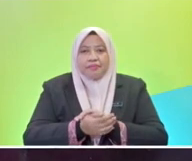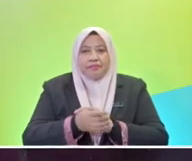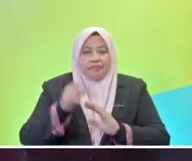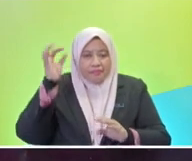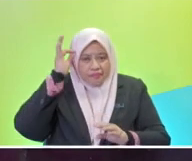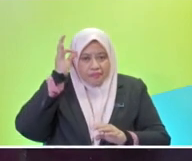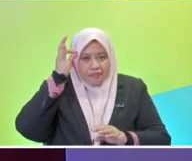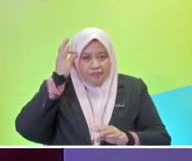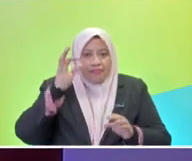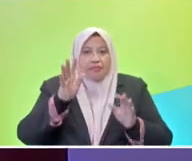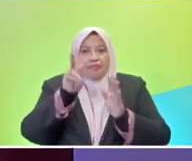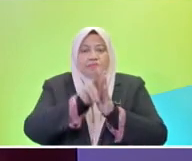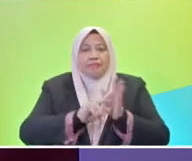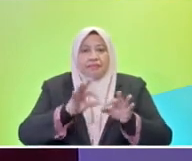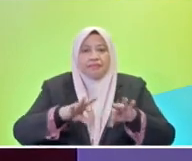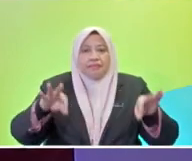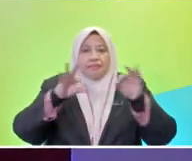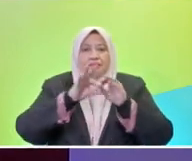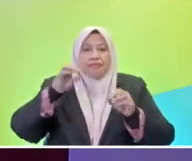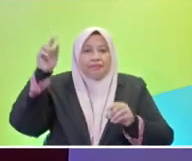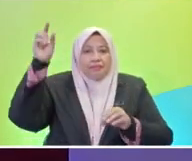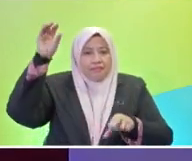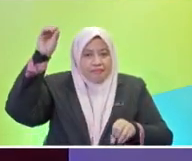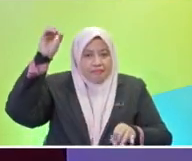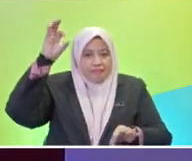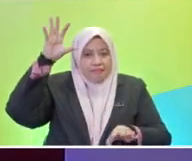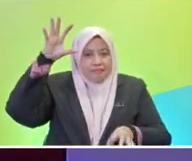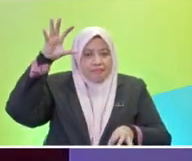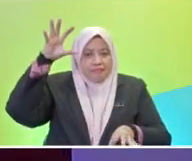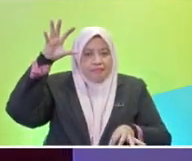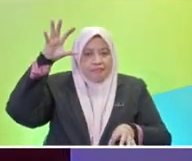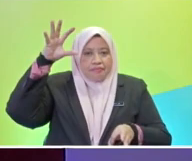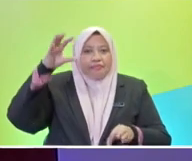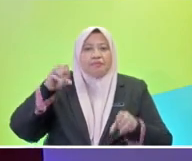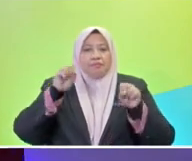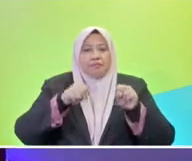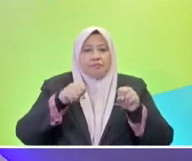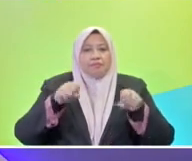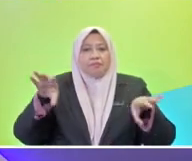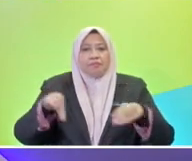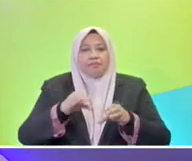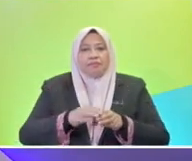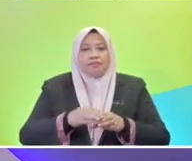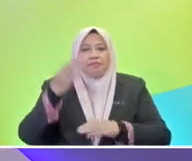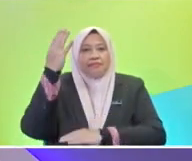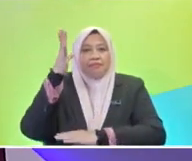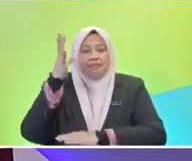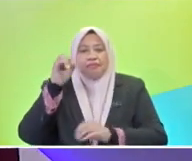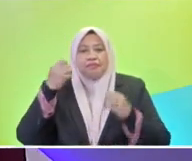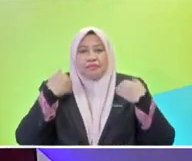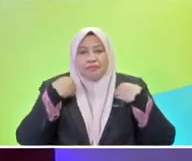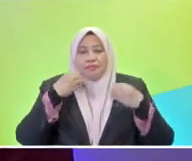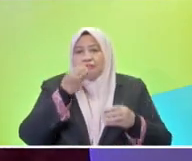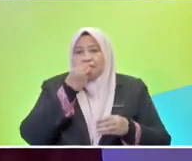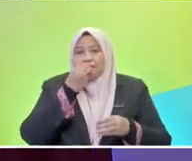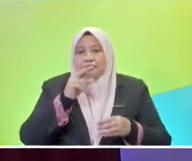fikir kepentingan fotosintesis ini yang pertama sekali dia boleh membuatkan tumbuhan itu ada makanan yang sendiri